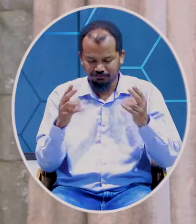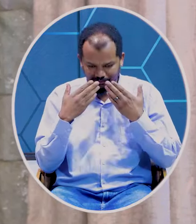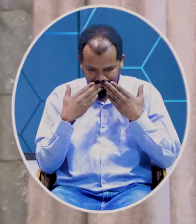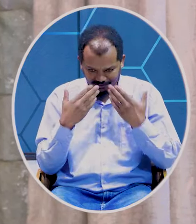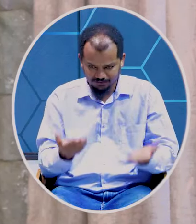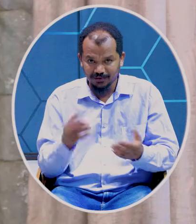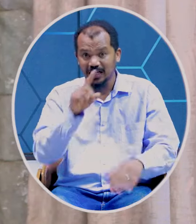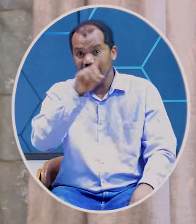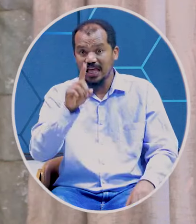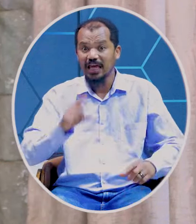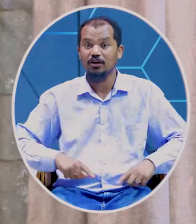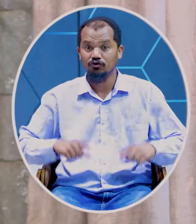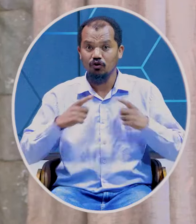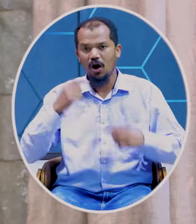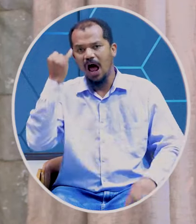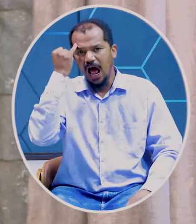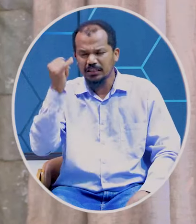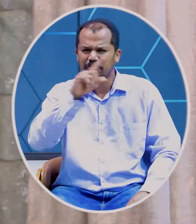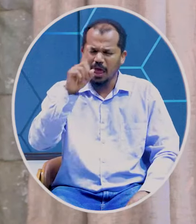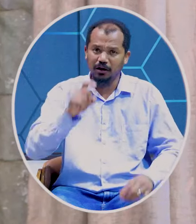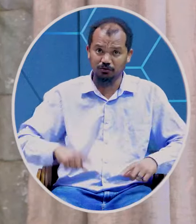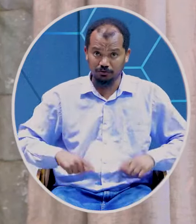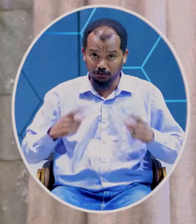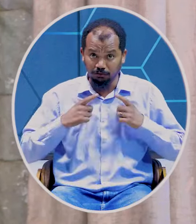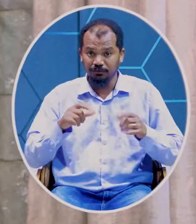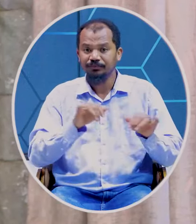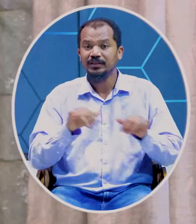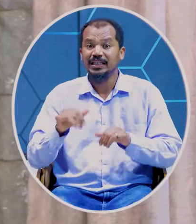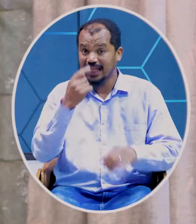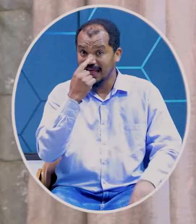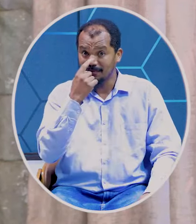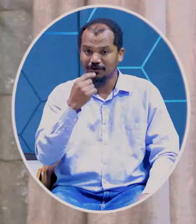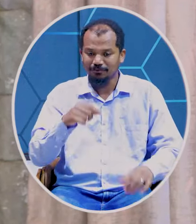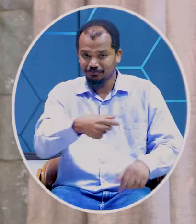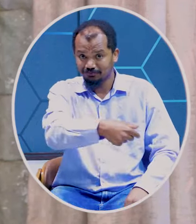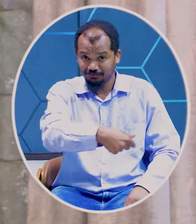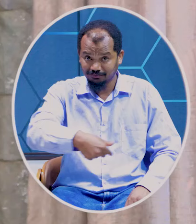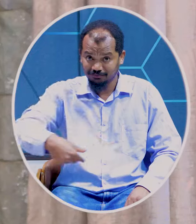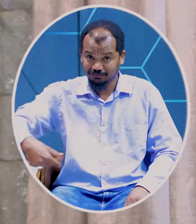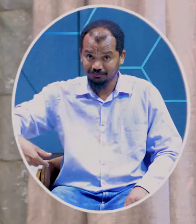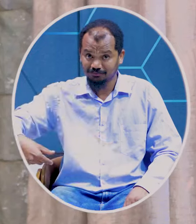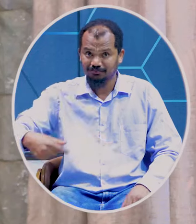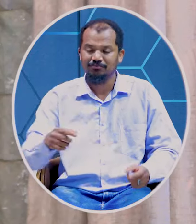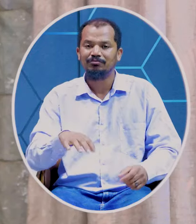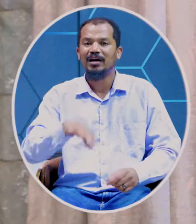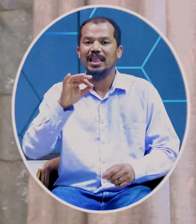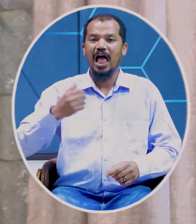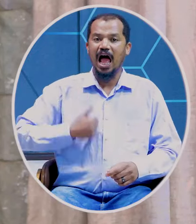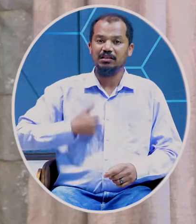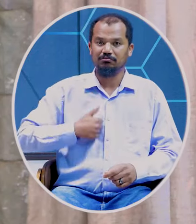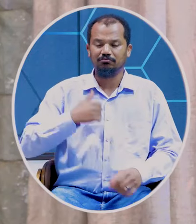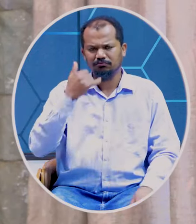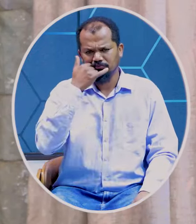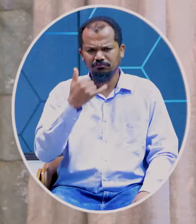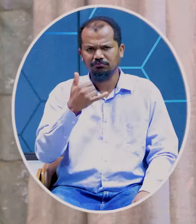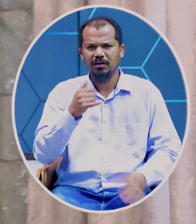በጣም እናመሰግናለን። ጥያቄ ሲኖራችሁ፣ ሀሳብና አስተያየት ሲኖራችሁ እንደተለመደ ሁሉ በስር በኩል በሚሄደው መገኛ